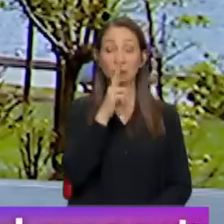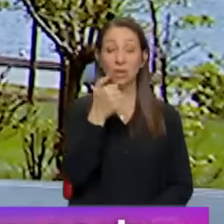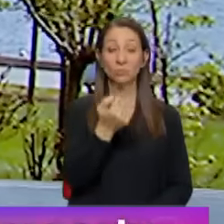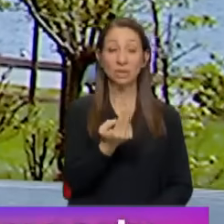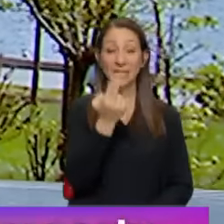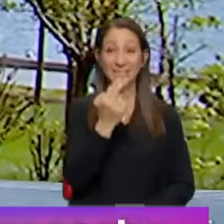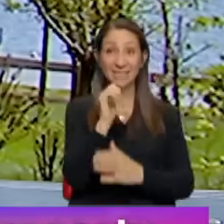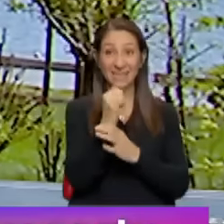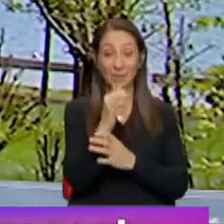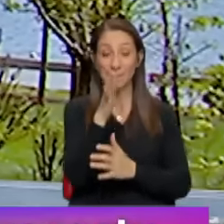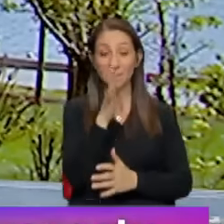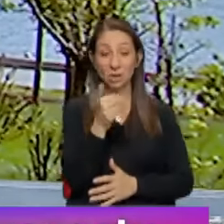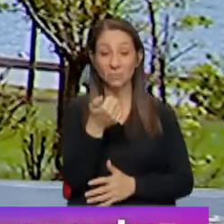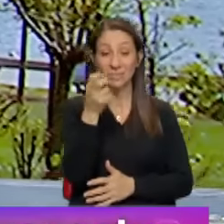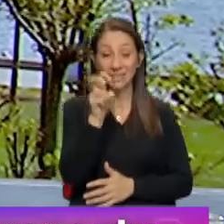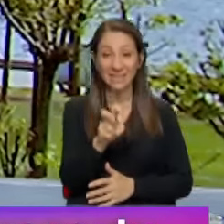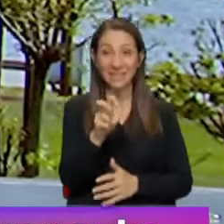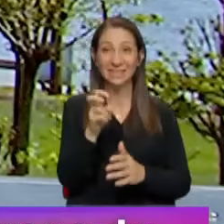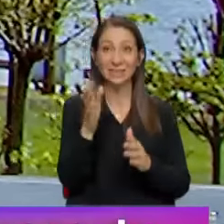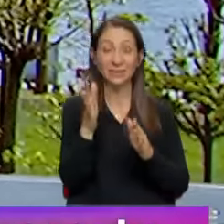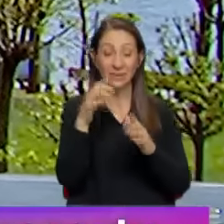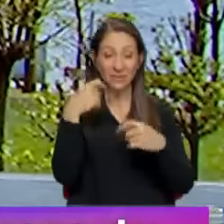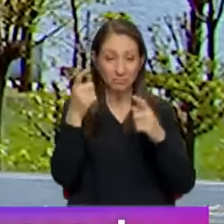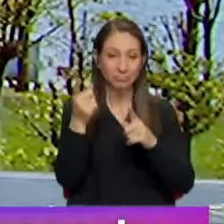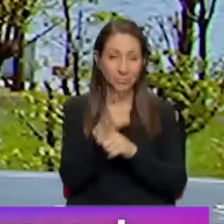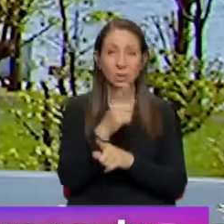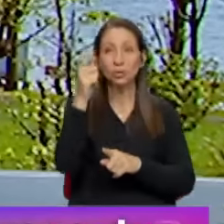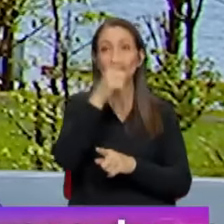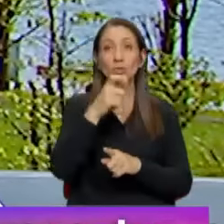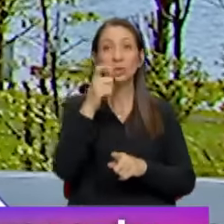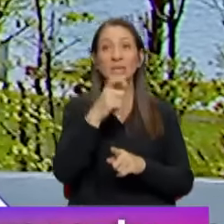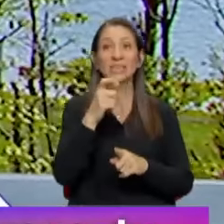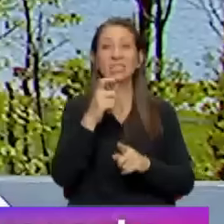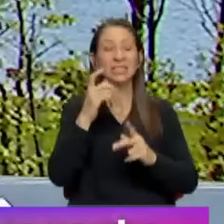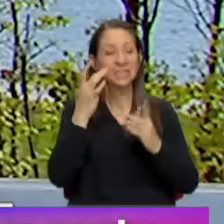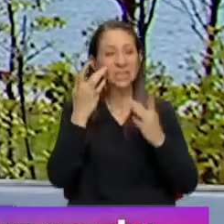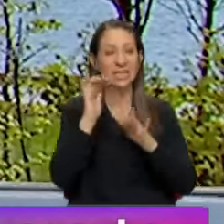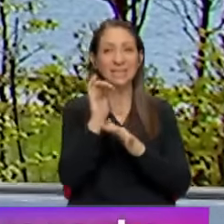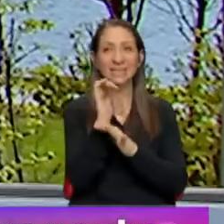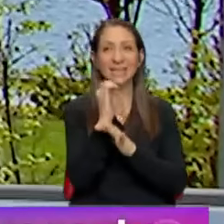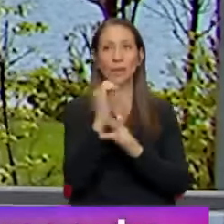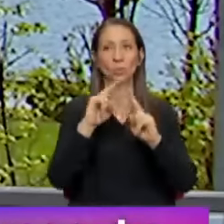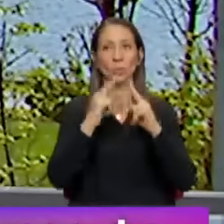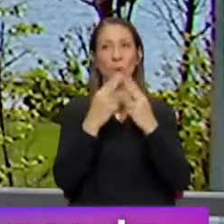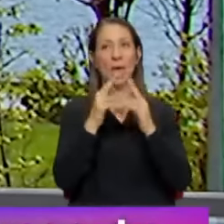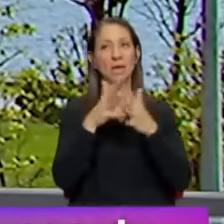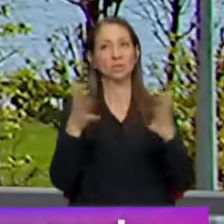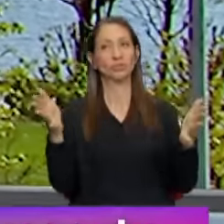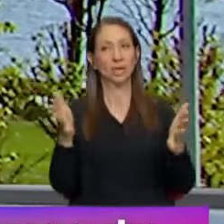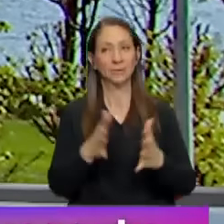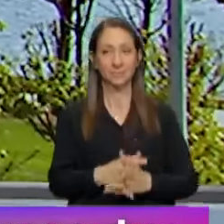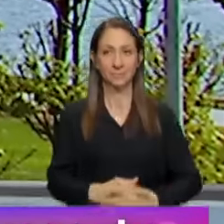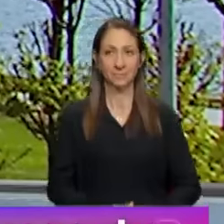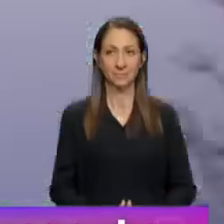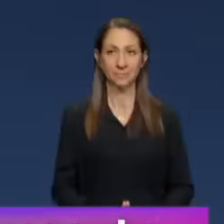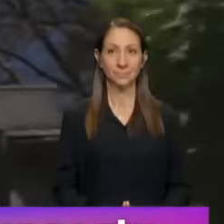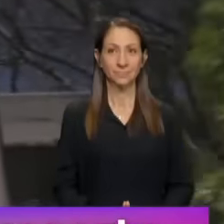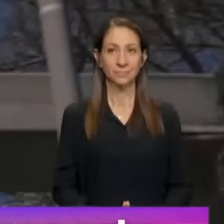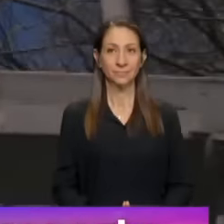267 sanatçı, 568 eser ve Türkiye'nin çağdaş sanatı dünyaya açılacak.